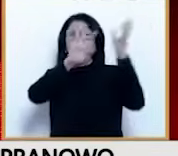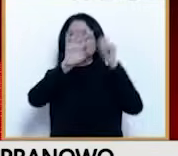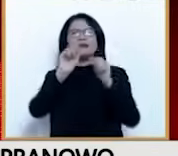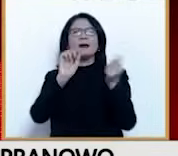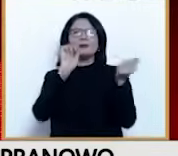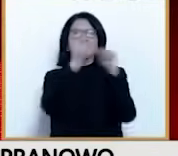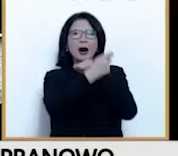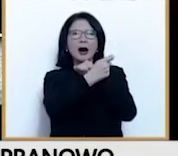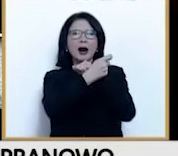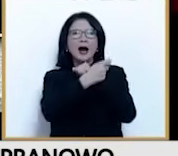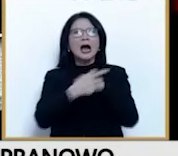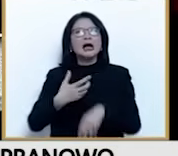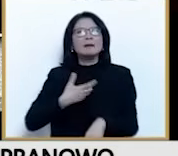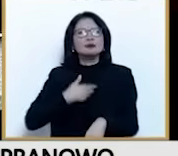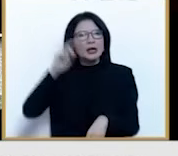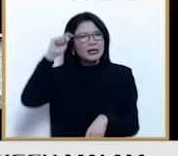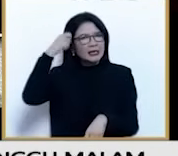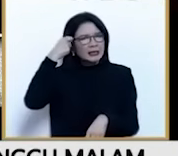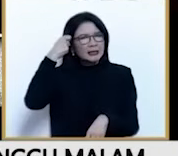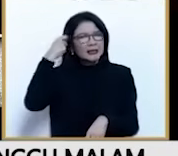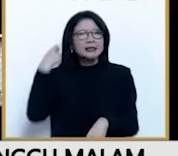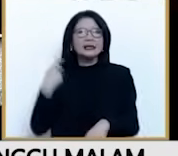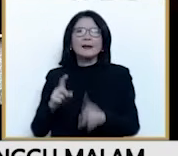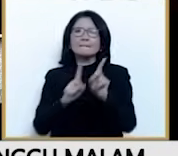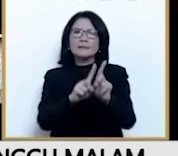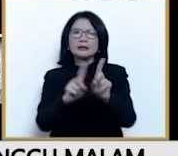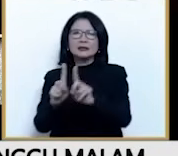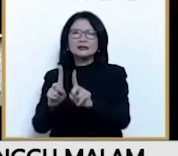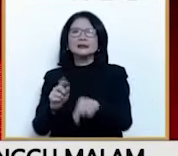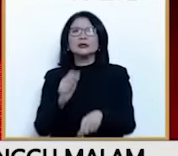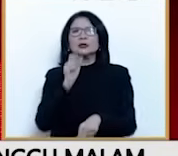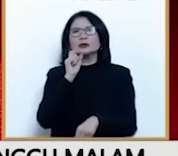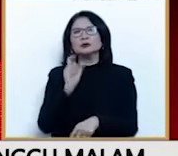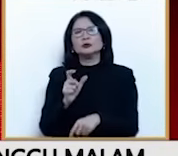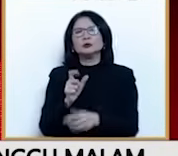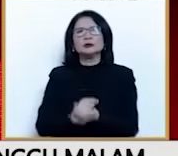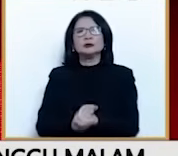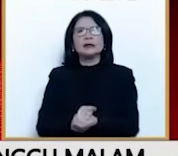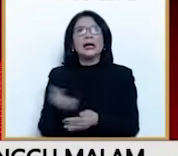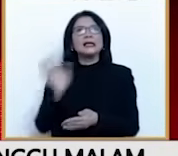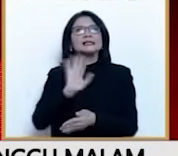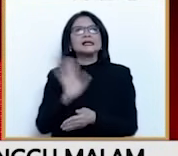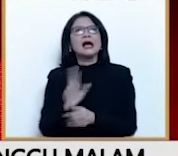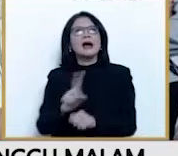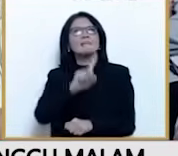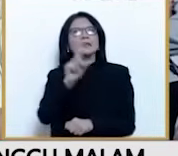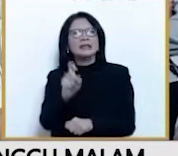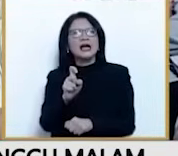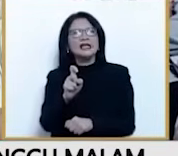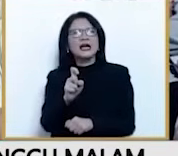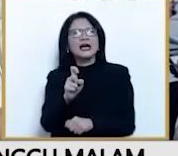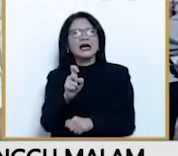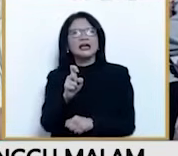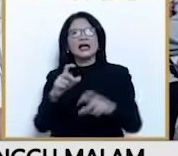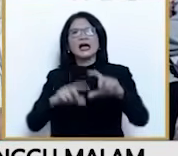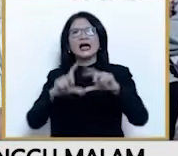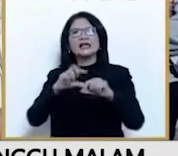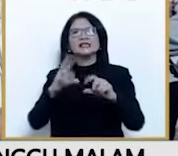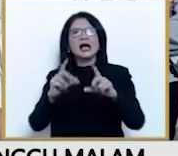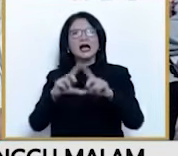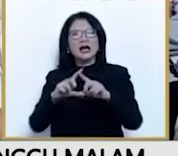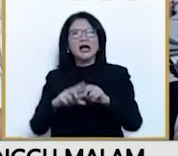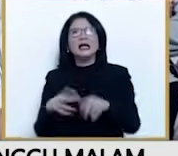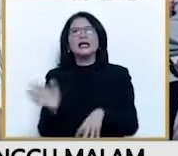ingin mengingatkan kepada masing-masing pasangan calon untuk tidak mengajukan pertanyaan yang bersifat SARA, kemudian juga